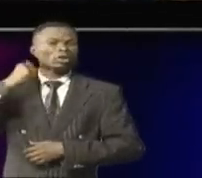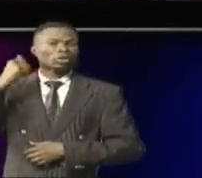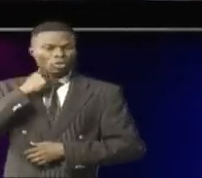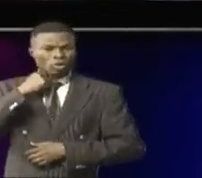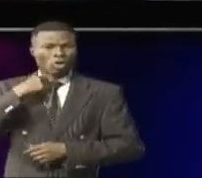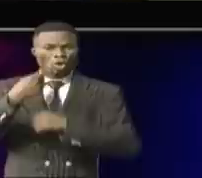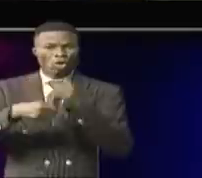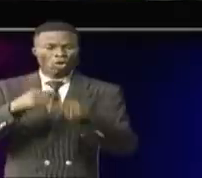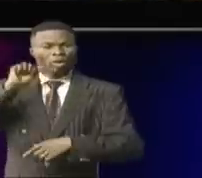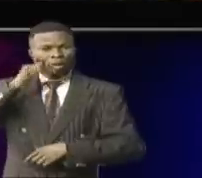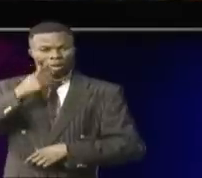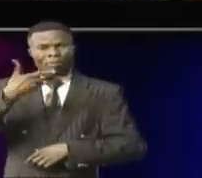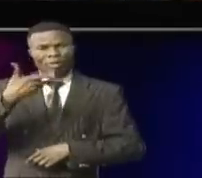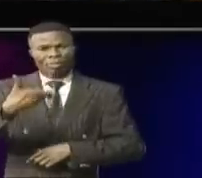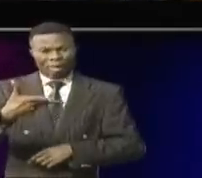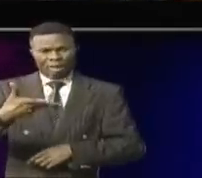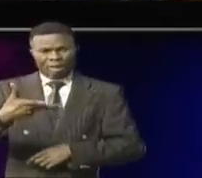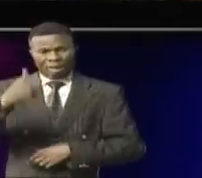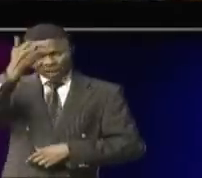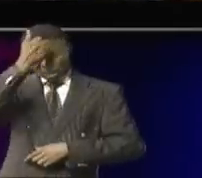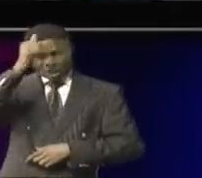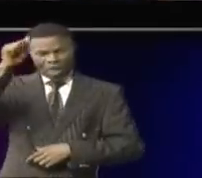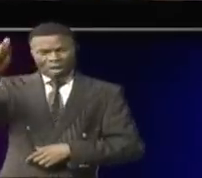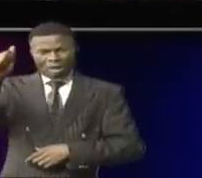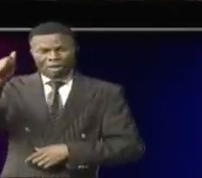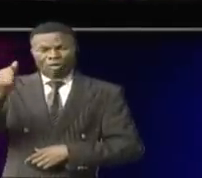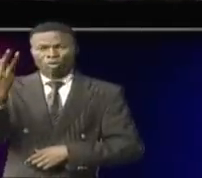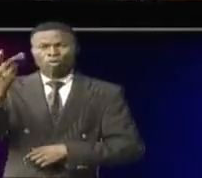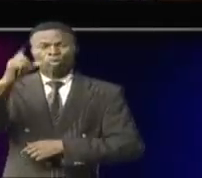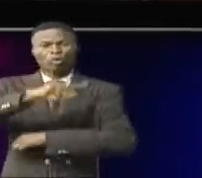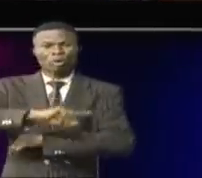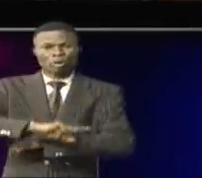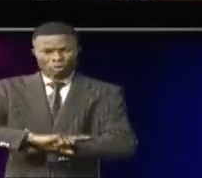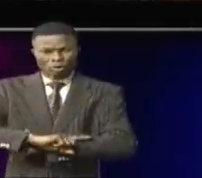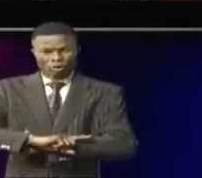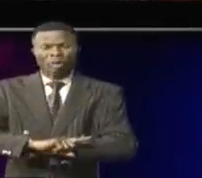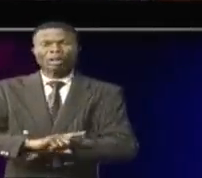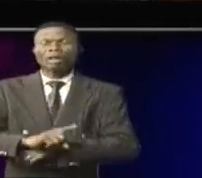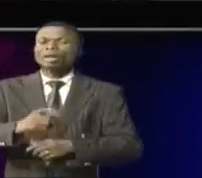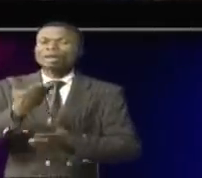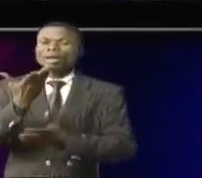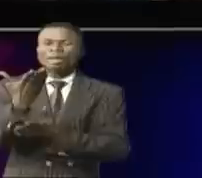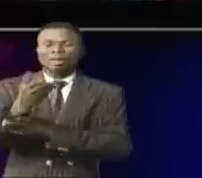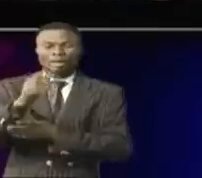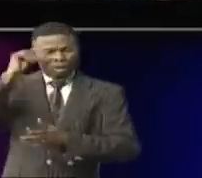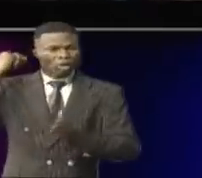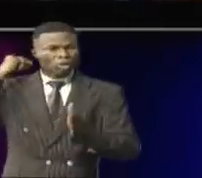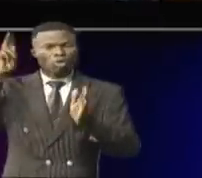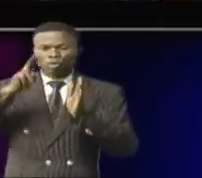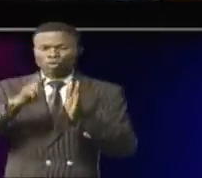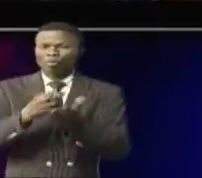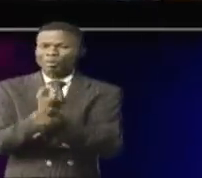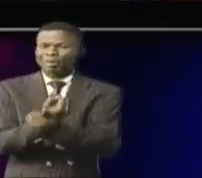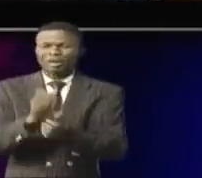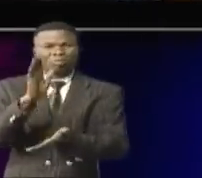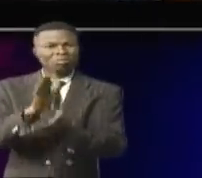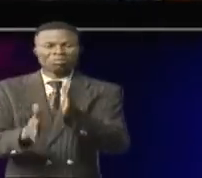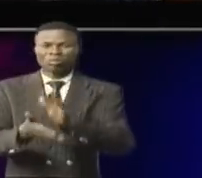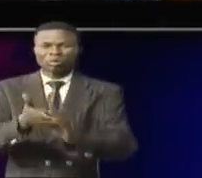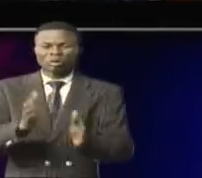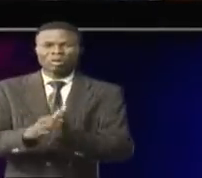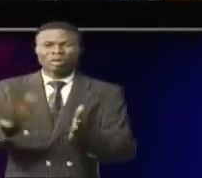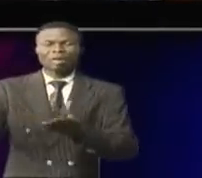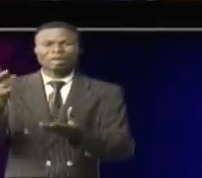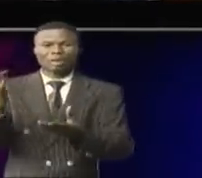partir de demain mercredi. La grève prendra 3 jours. Il reproche au gouvernement le non-respect des accords signés